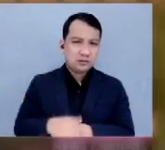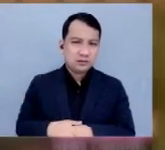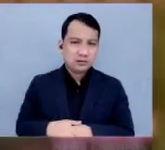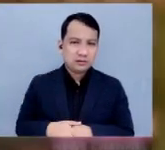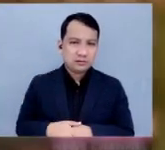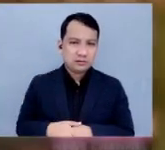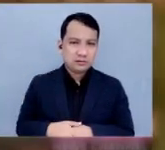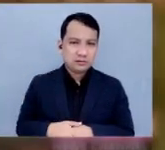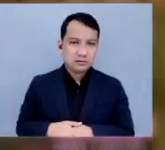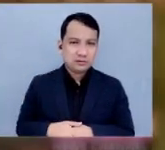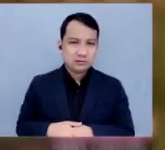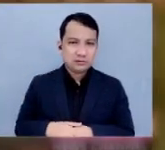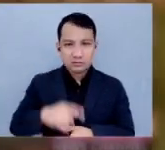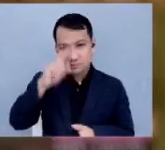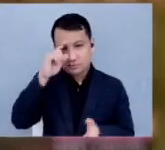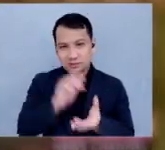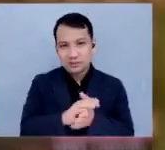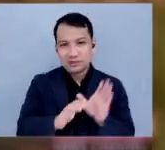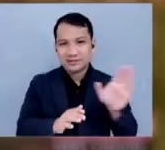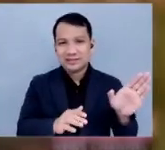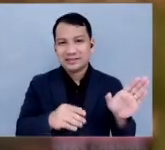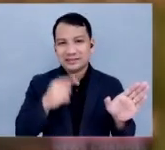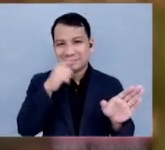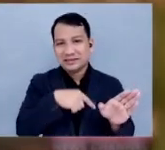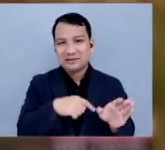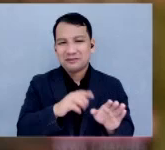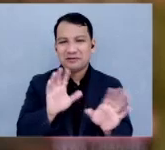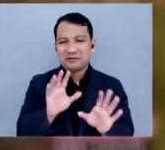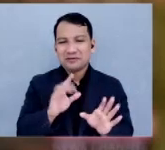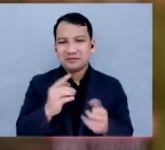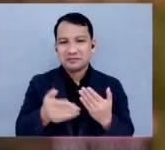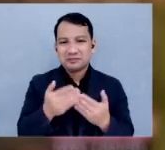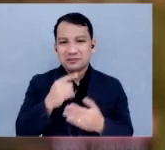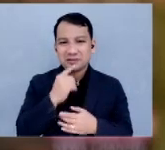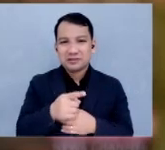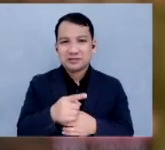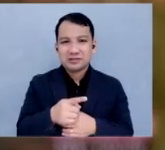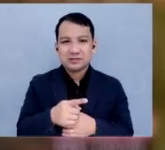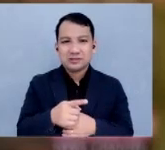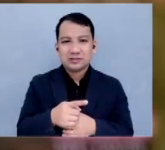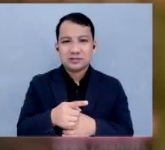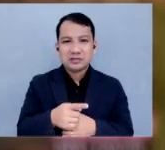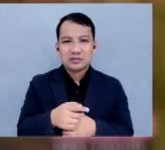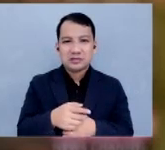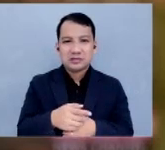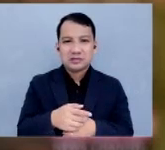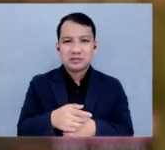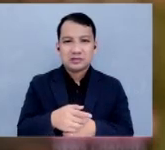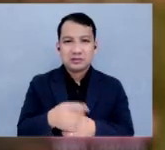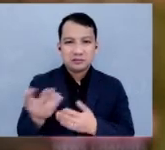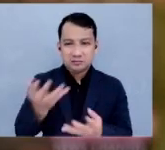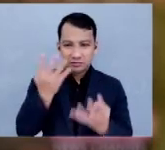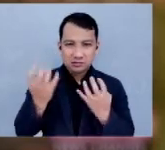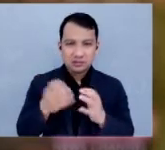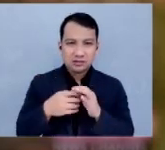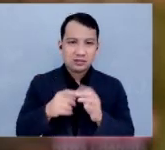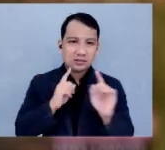Ijama yung kanya na gusto. Lalo na pag malabag yung mga tanong, ito si